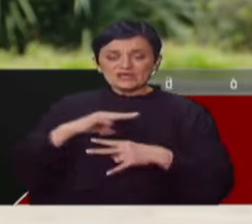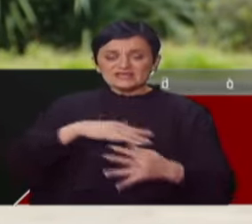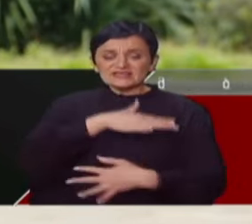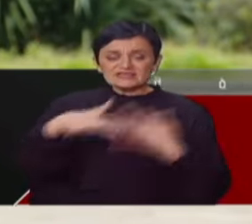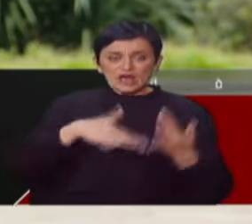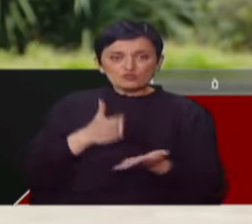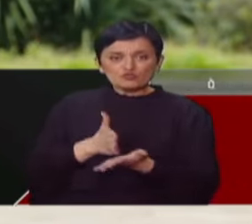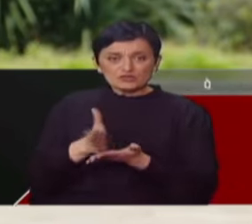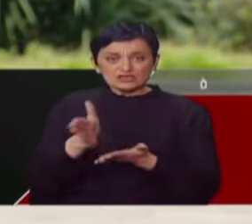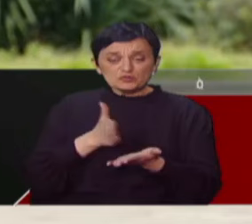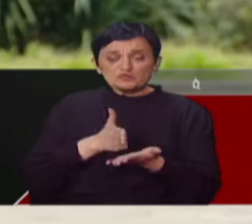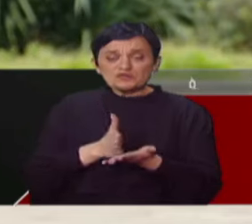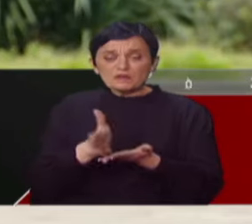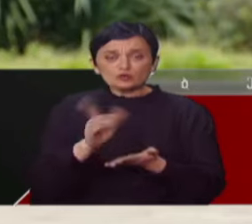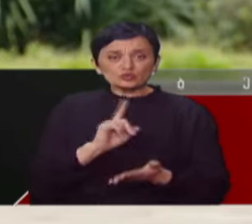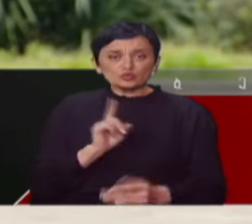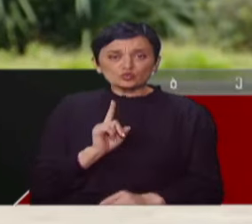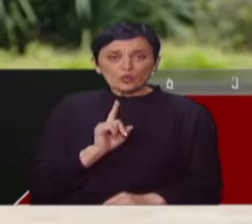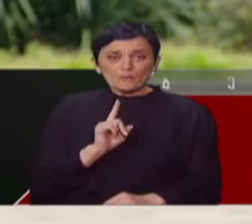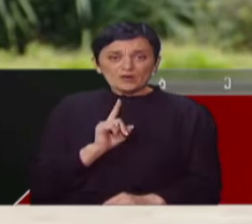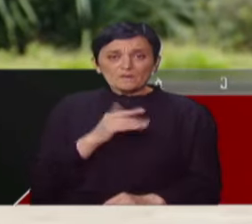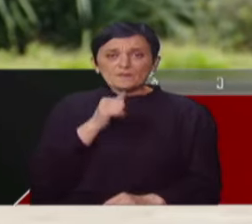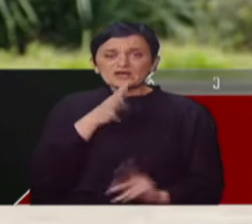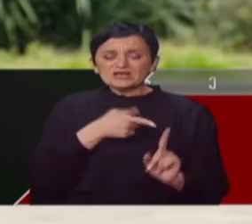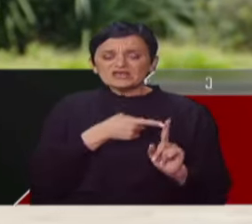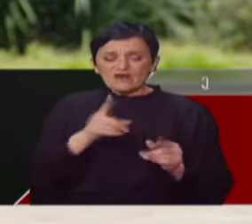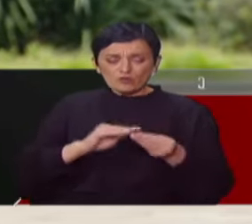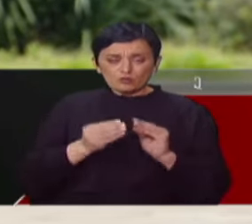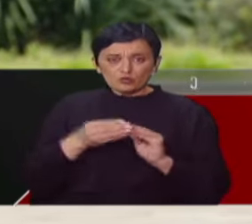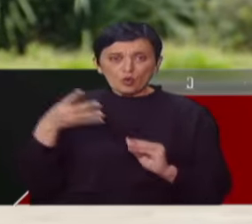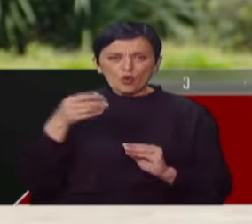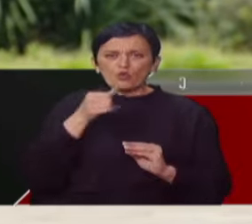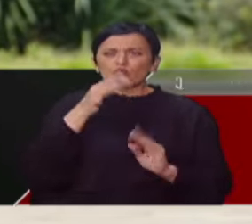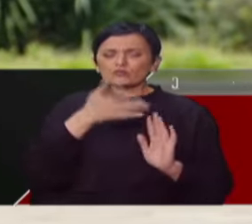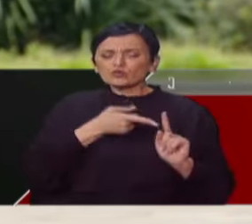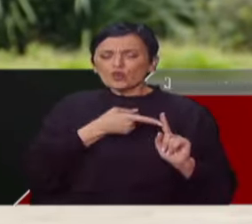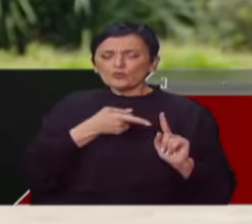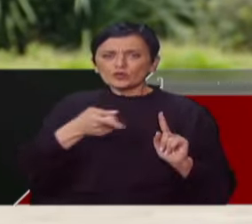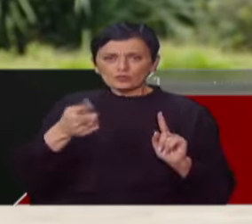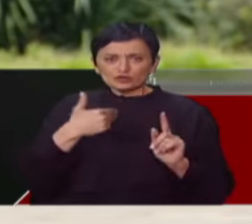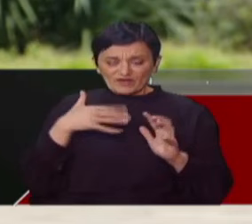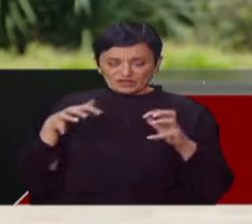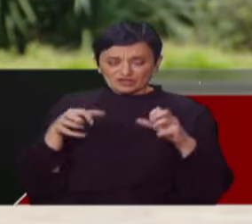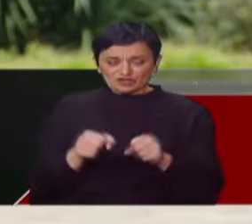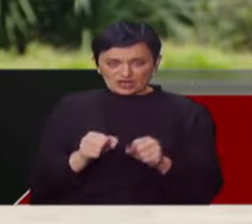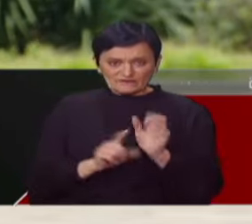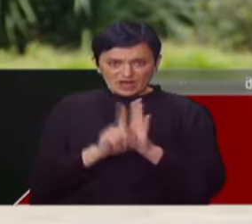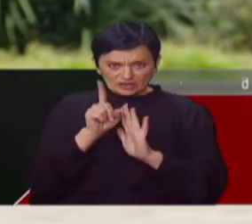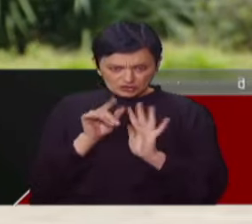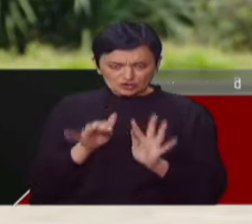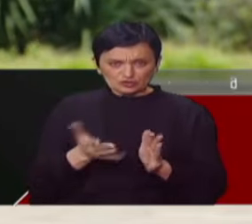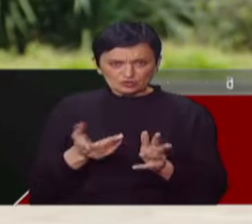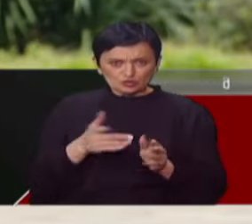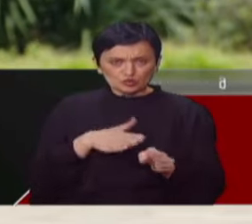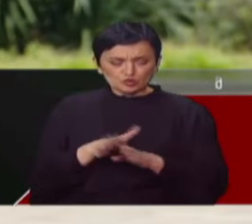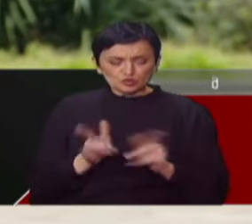generian, mi-ar tu lebida, mi-ar tu lebia, i-a nicit, i-a nicit, i-a nicit, i-a nicit, i-a nicit, i-a nicit, i-a nicit, i-a nicit, i-a nicit, i-a nicit, i-a nicit, i-a nicit,